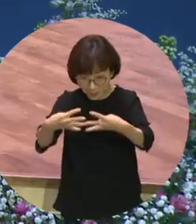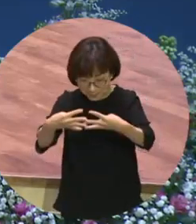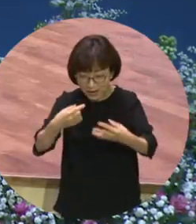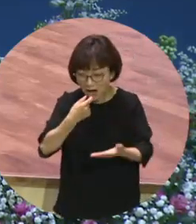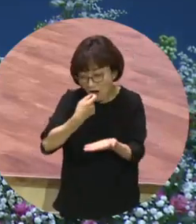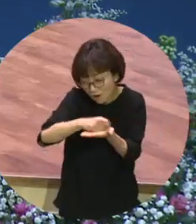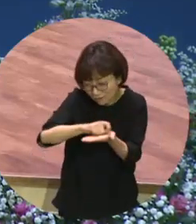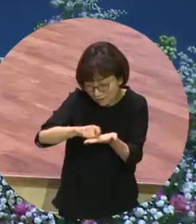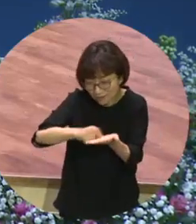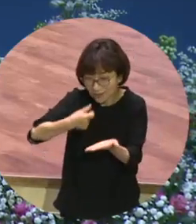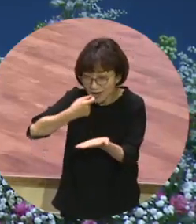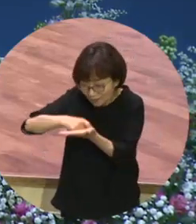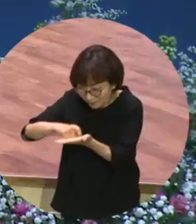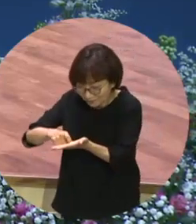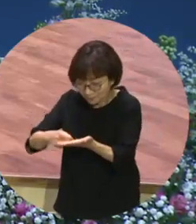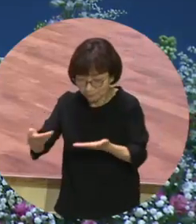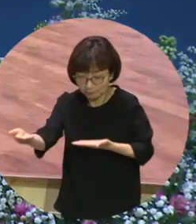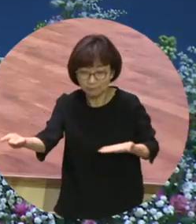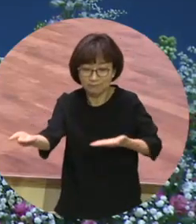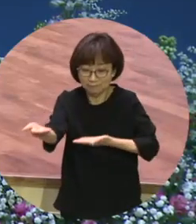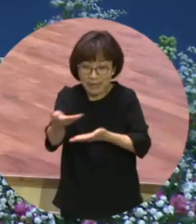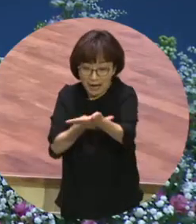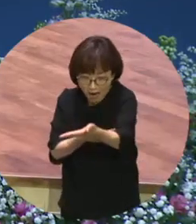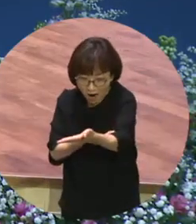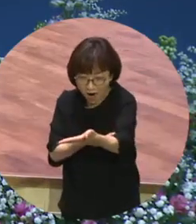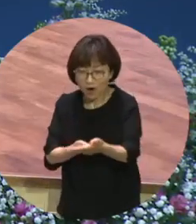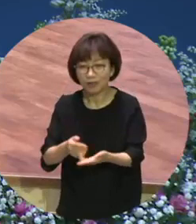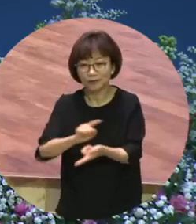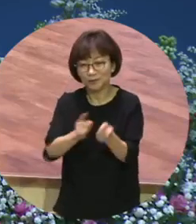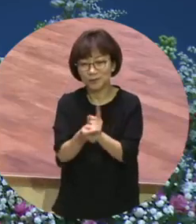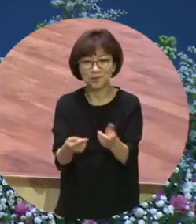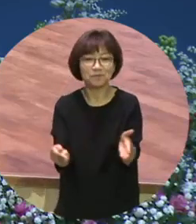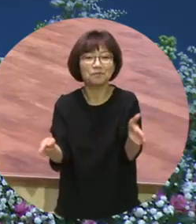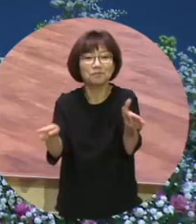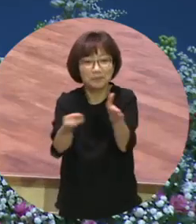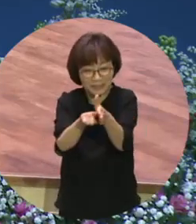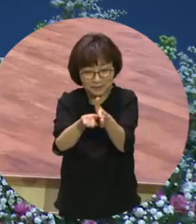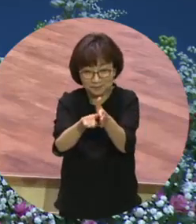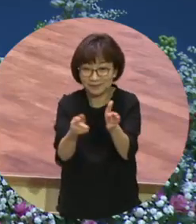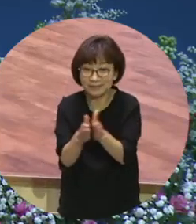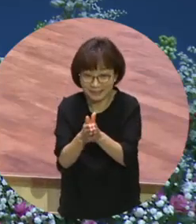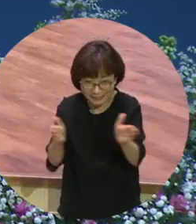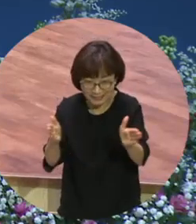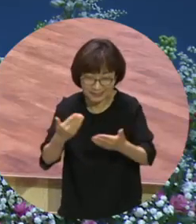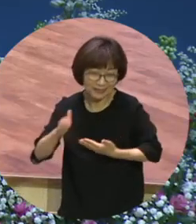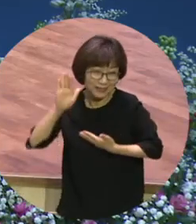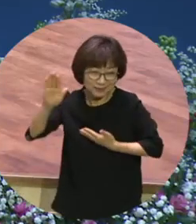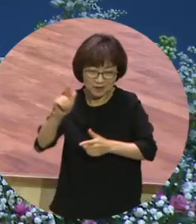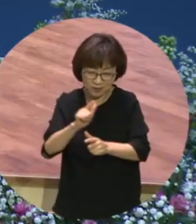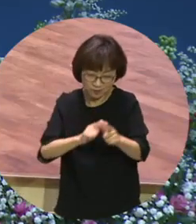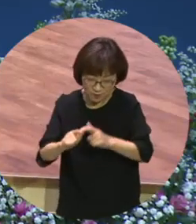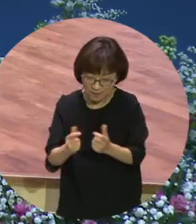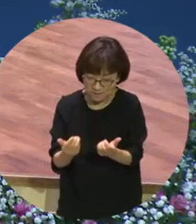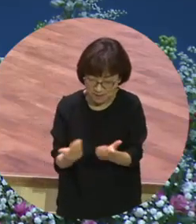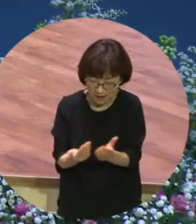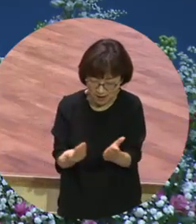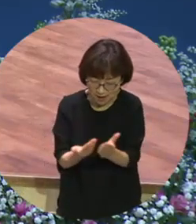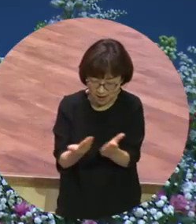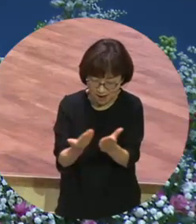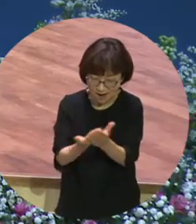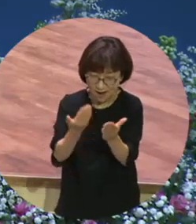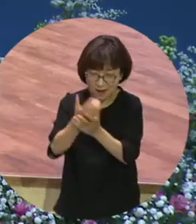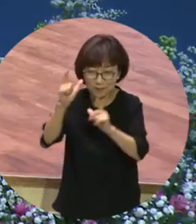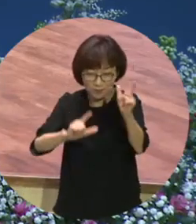서로 신뢰를 구축하는 의미가 담겨져 있는데 앞으로 더 발전적으로 그런 모습들이 보여져서